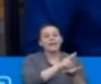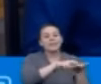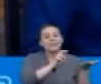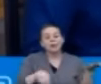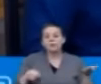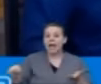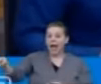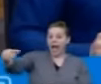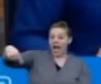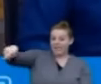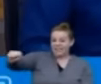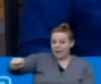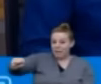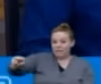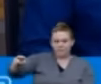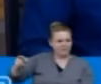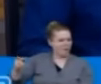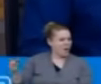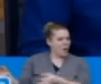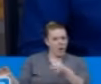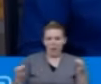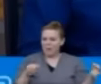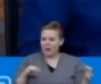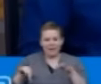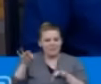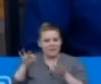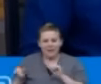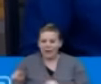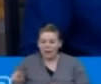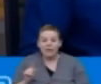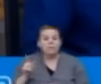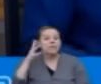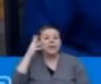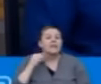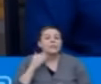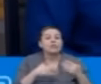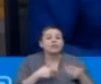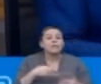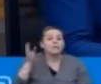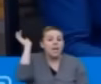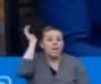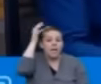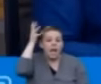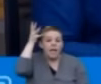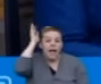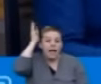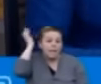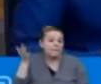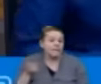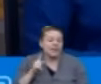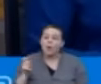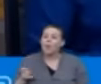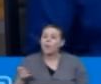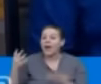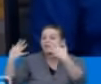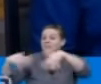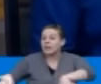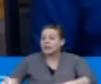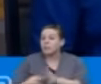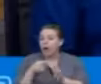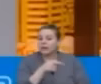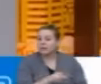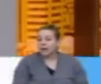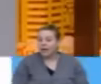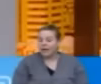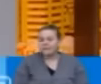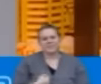אתם לא ערוכים לבחירות ונדמה שמי שיהנה מהשלל הזה יהיה יאיר לפיד, אז אולי בעצם שכרכם יצא בהפסדכם. קודם